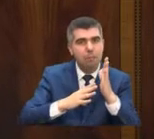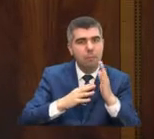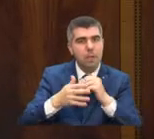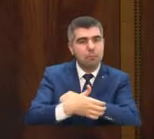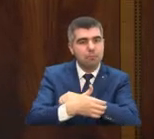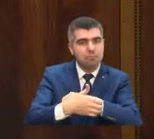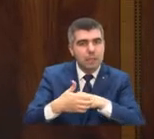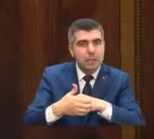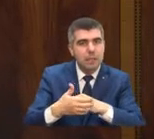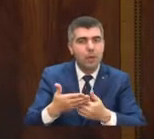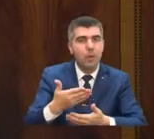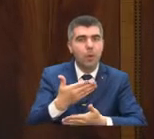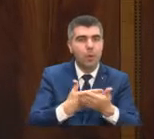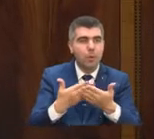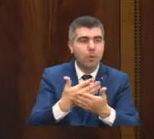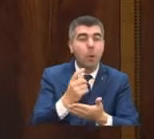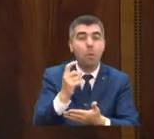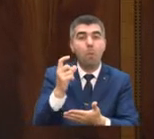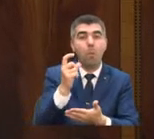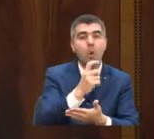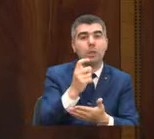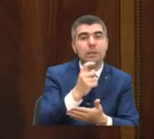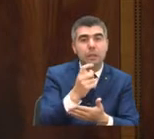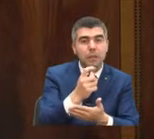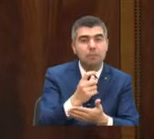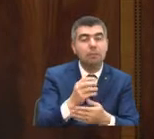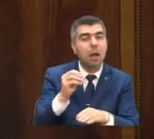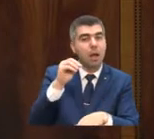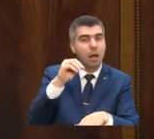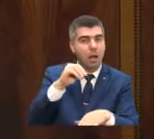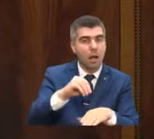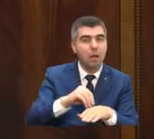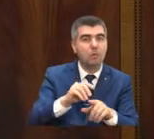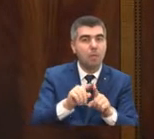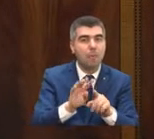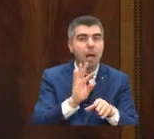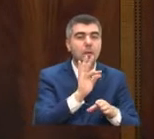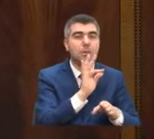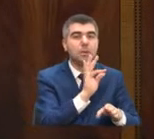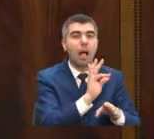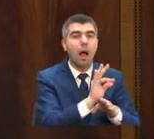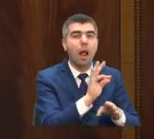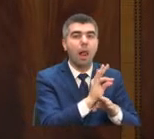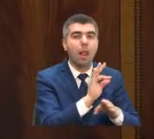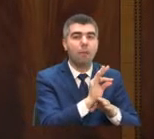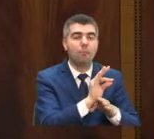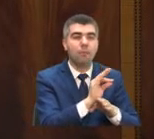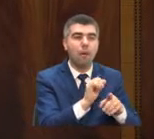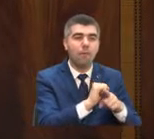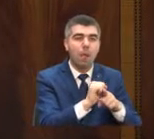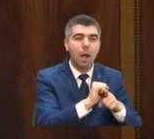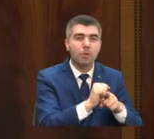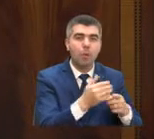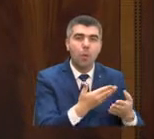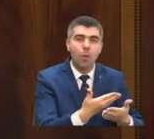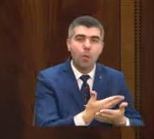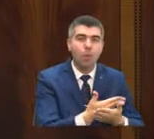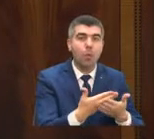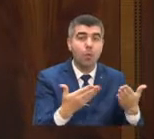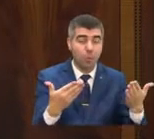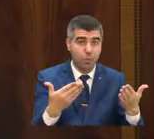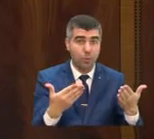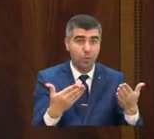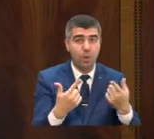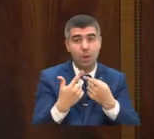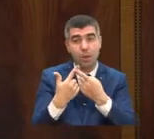المعوزة، والبعد الديني الذي لم يكتفي بمضمون العقيدة الوسطية المعتدلة بل شمل أيضا حق